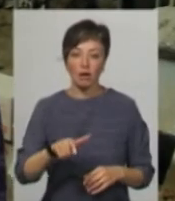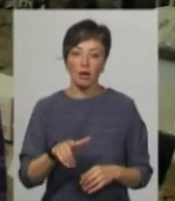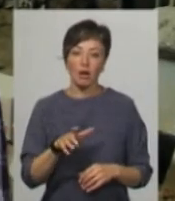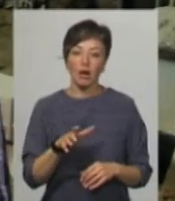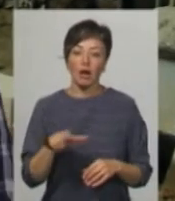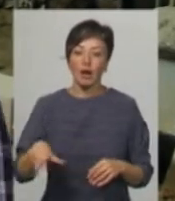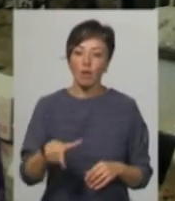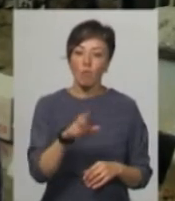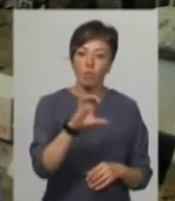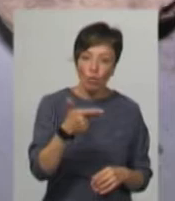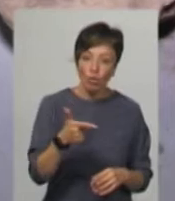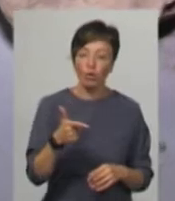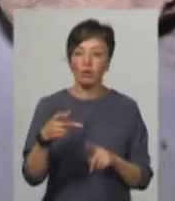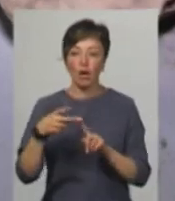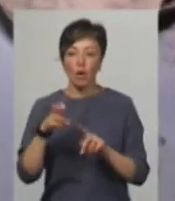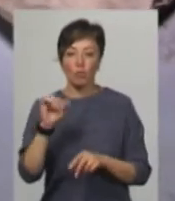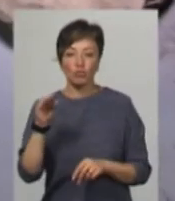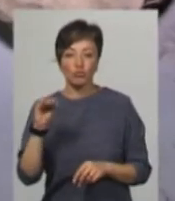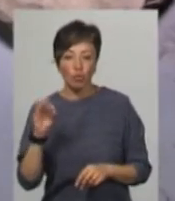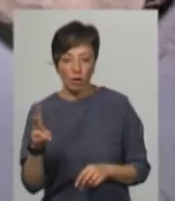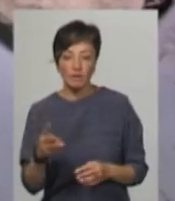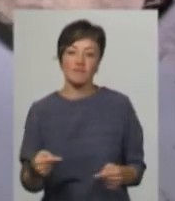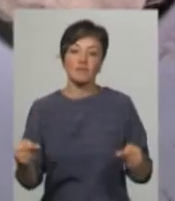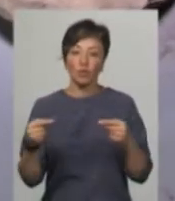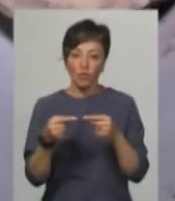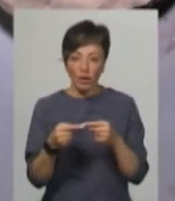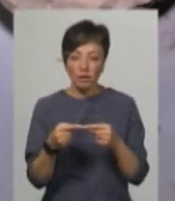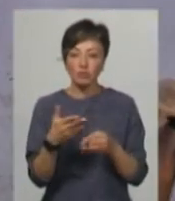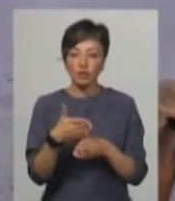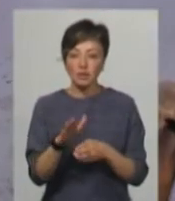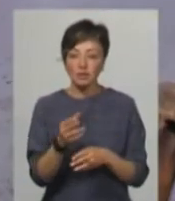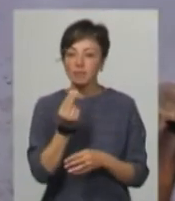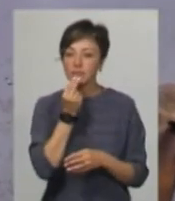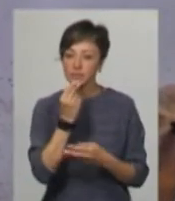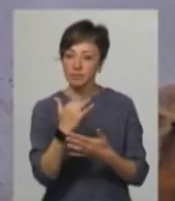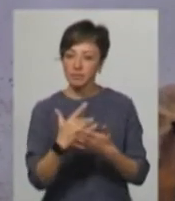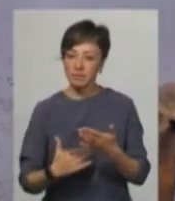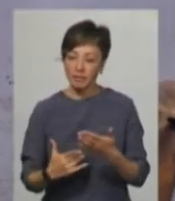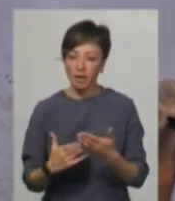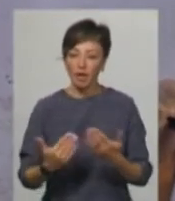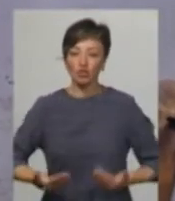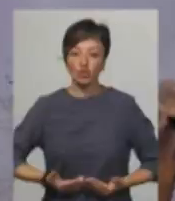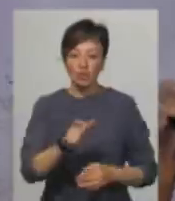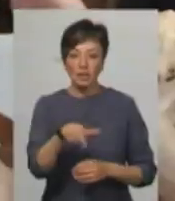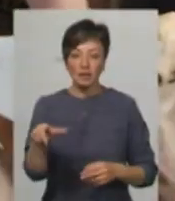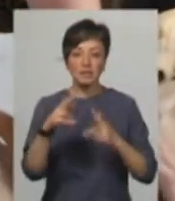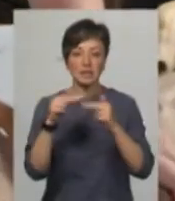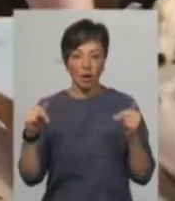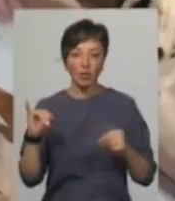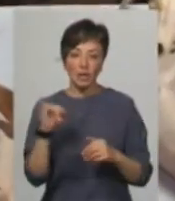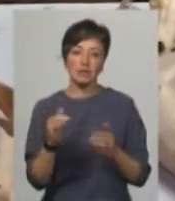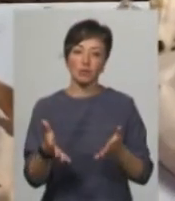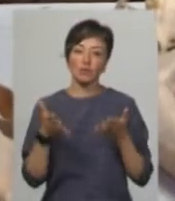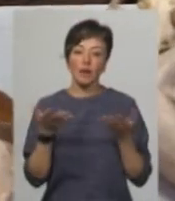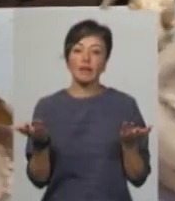бужок, і які становили частину харчування мешканців замку, а також з'ясувати, на